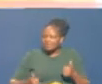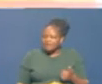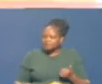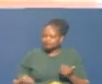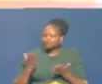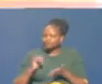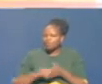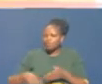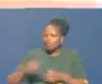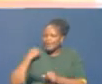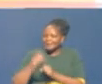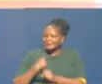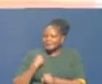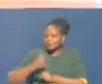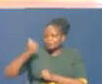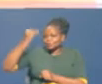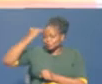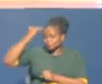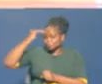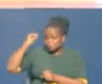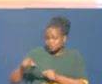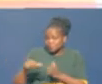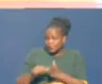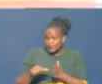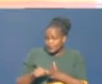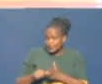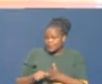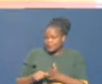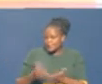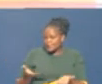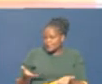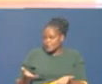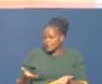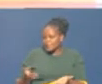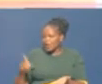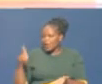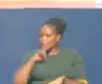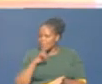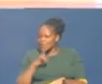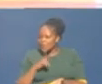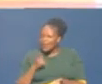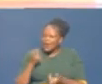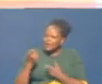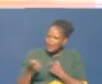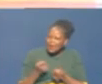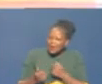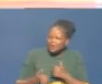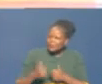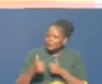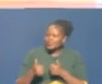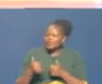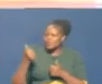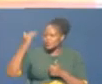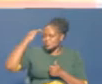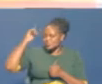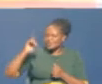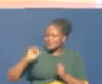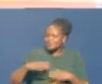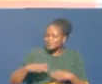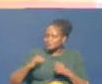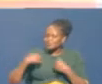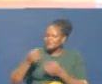ndio tuweze kujua kisa kama hiki ni kisa severe ama ni mild, na at least tujue huyu mtu tutampea madawa, kwa sababu